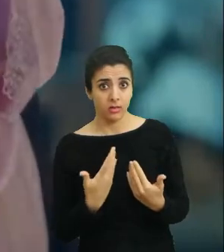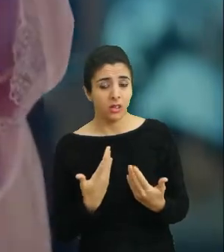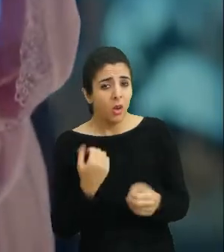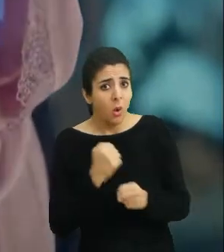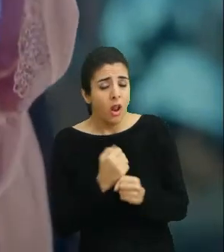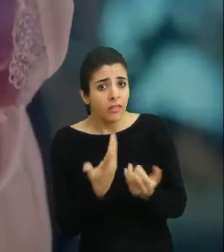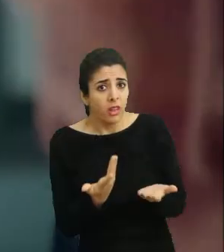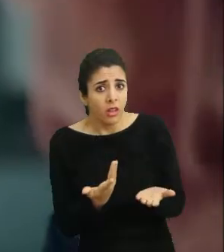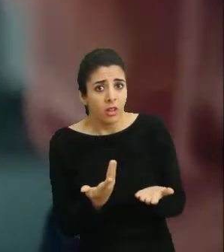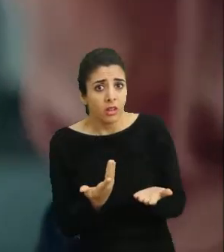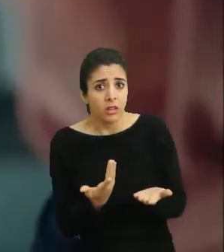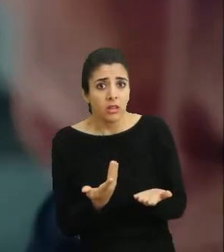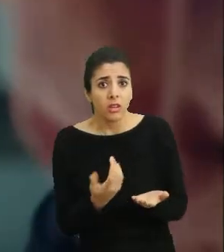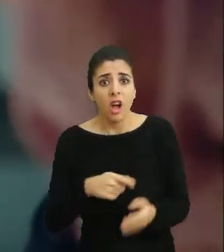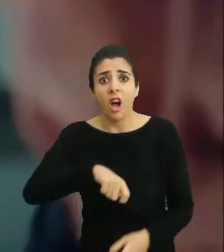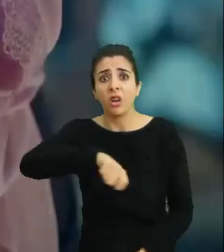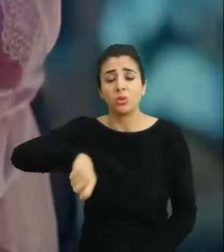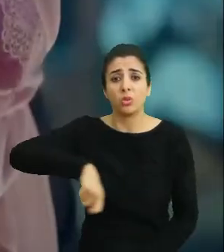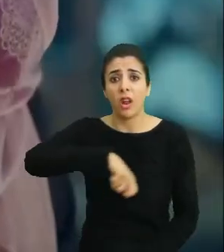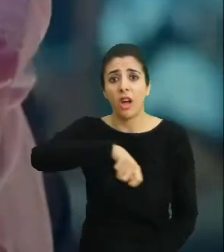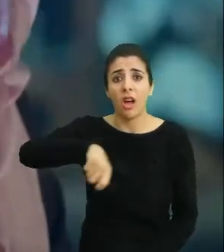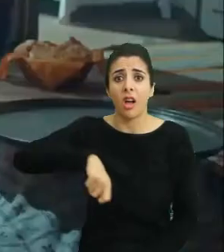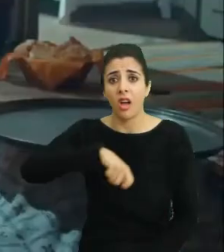Ne vazifesiymiş bu oğlum? Aşure.